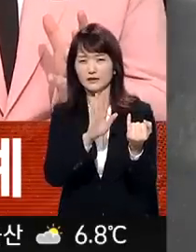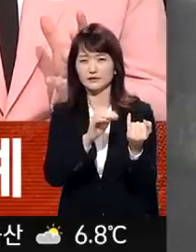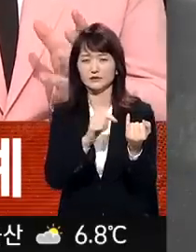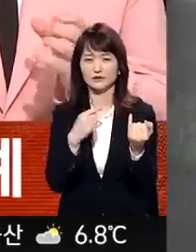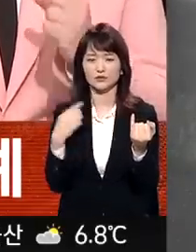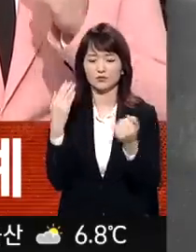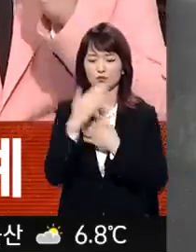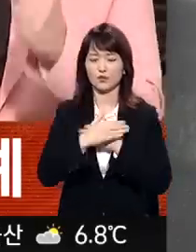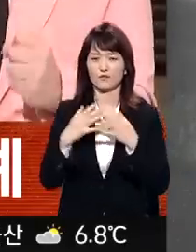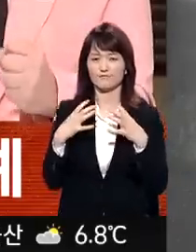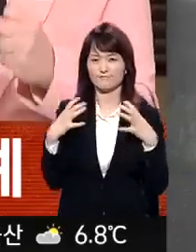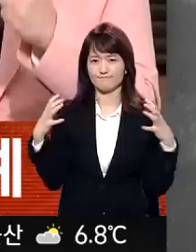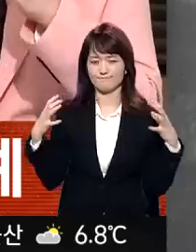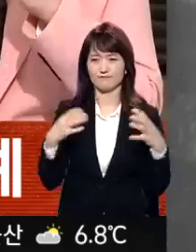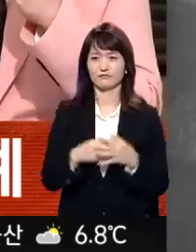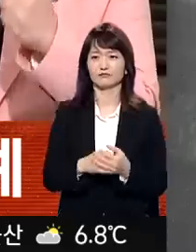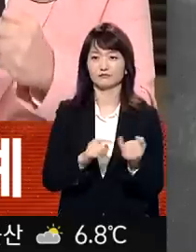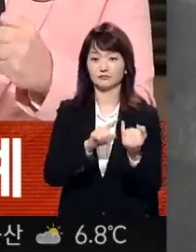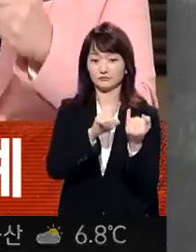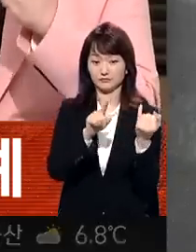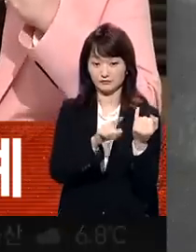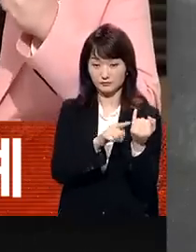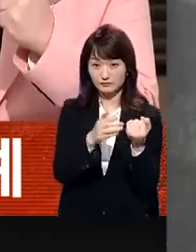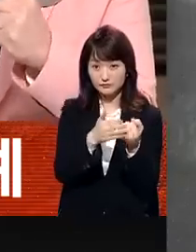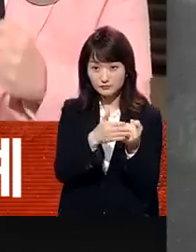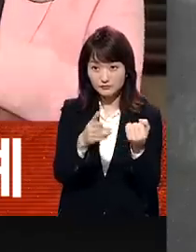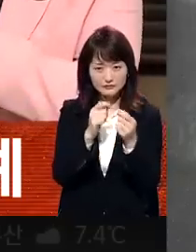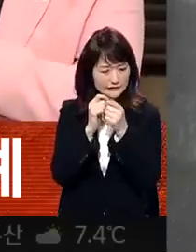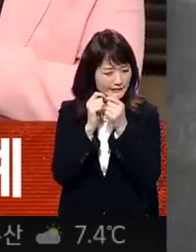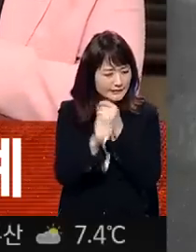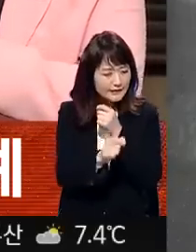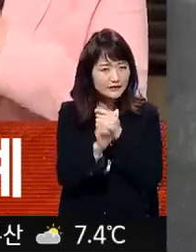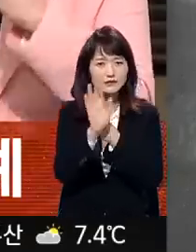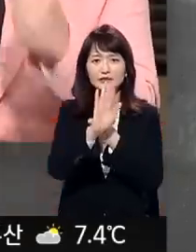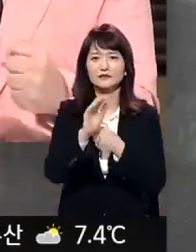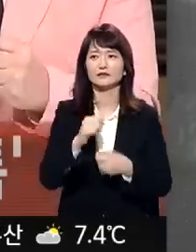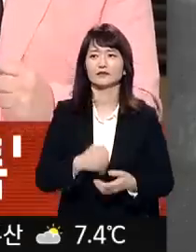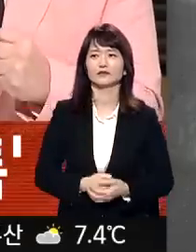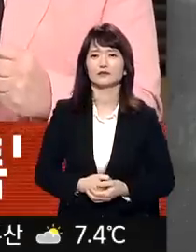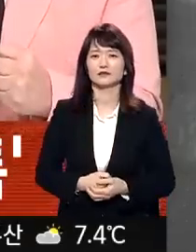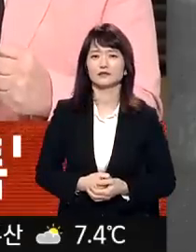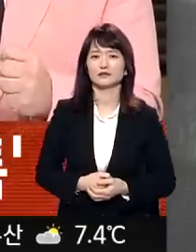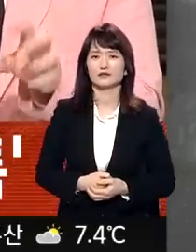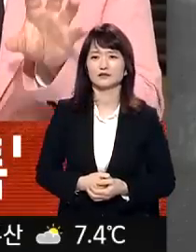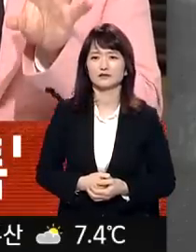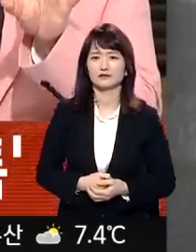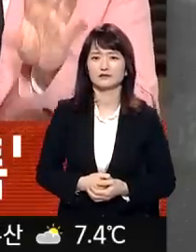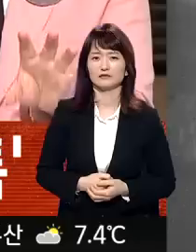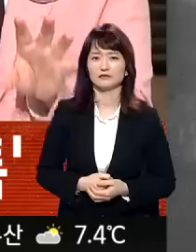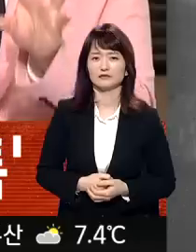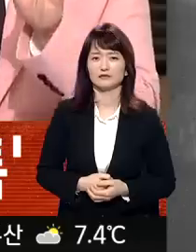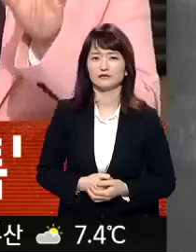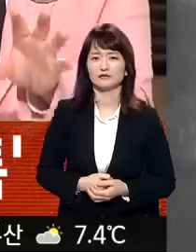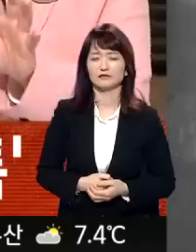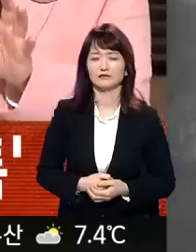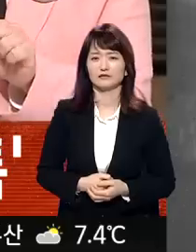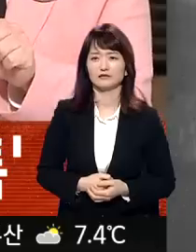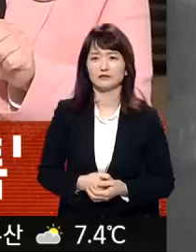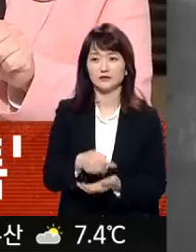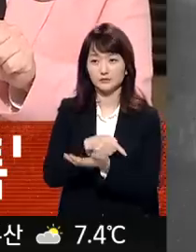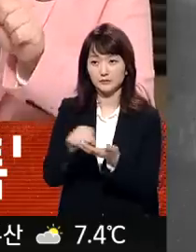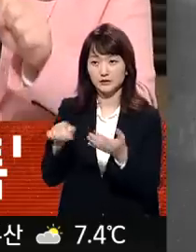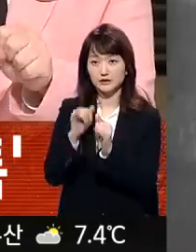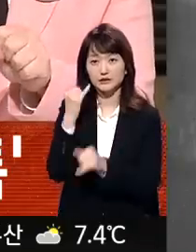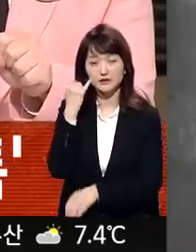문제가 뭐냐면 임신부니까 절대로 사기를 치지 않았을 것이다 라는 것들을 노렸던 것 같아요. 그리고 주된 피해자는